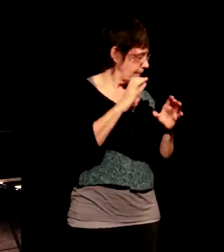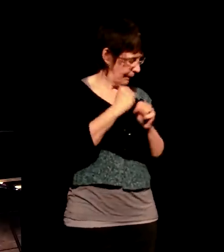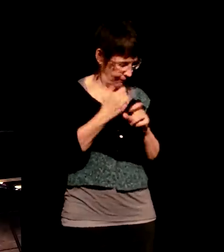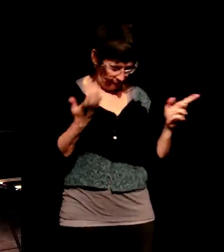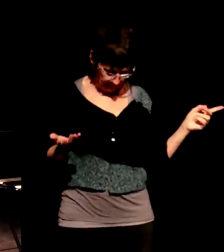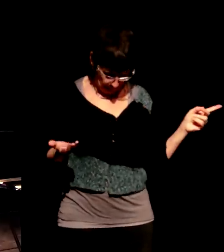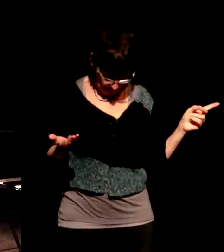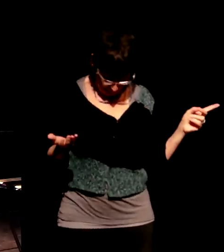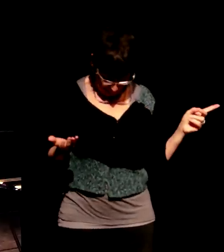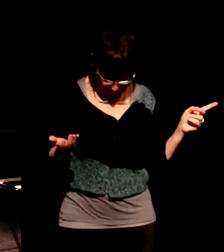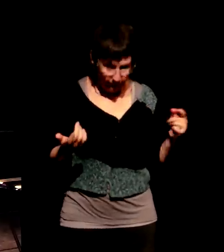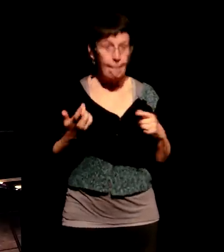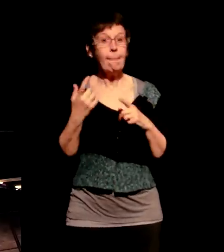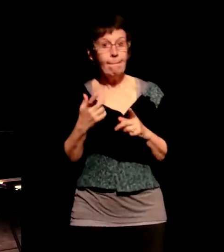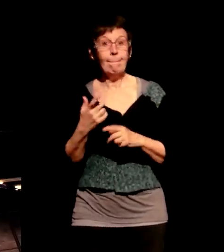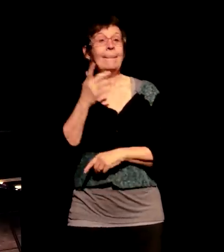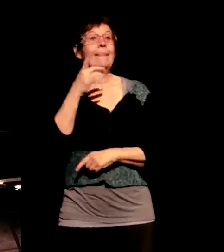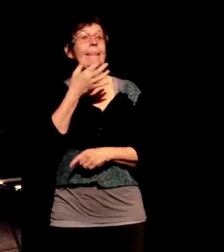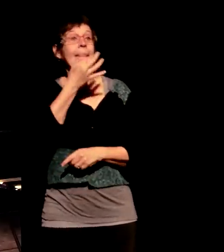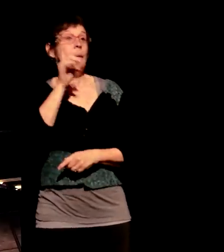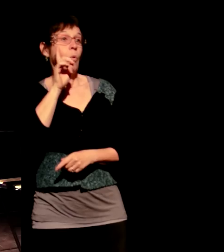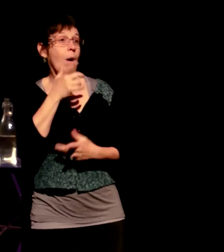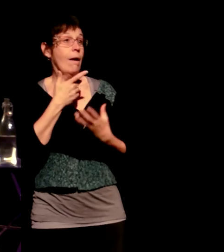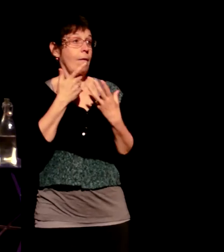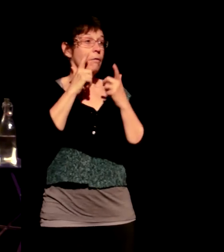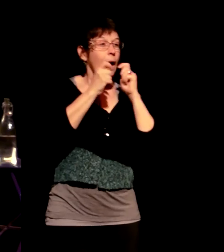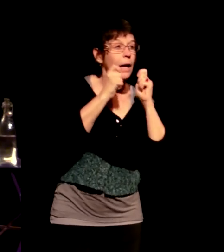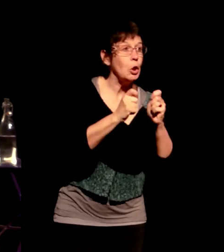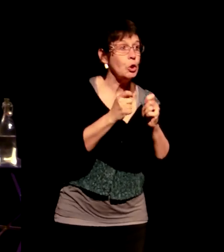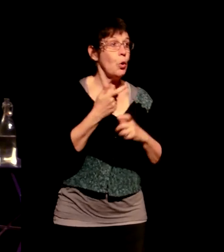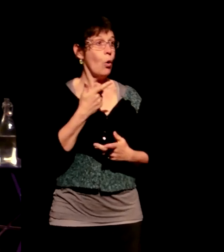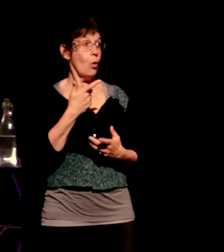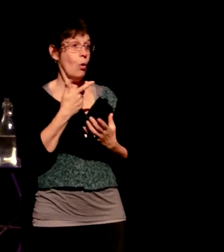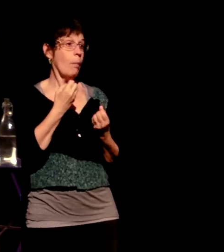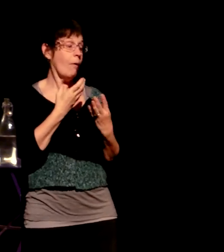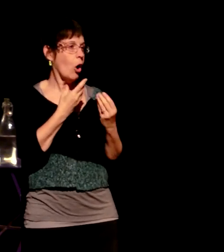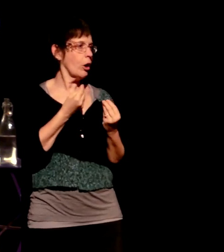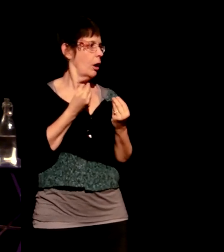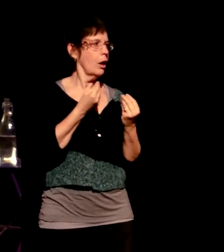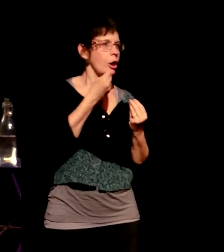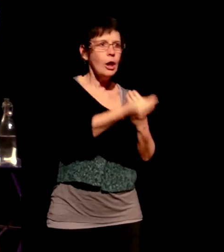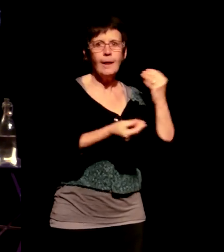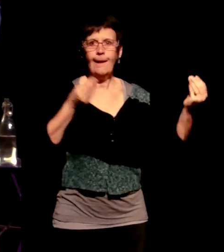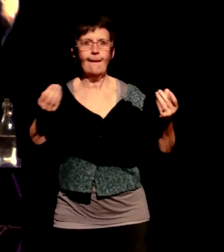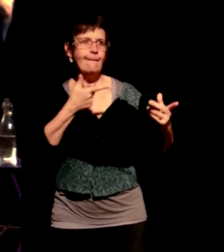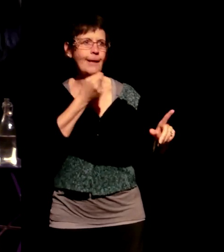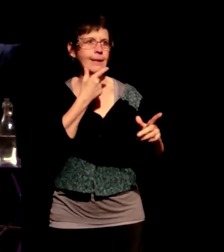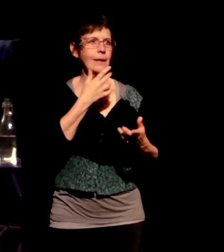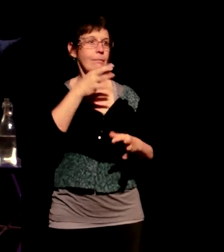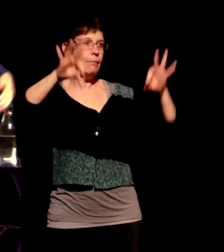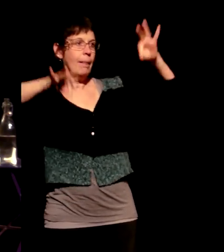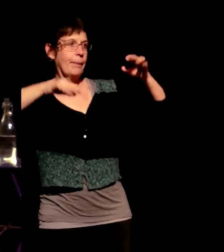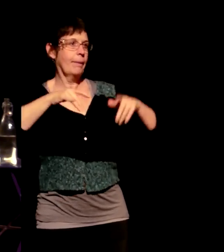pour dire, soyons attentifs à qui on donne les armes et qu'est-ce que ça crée, et comment est-ce que ça peut créer des fractures. Comment est-ce que les gens qui n'étaient pas Charlie regardent les gens